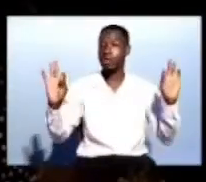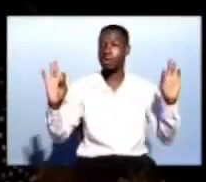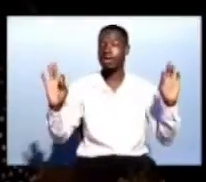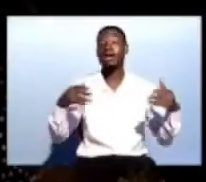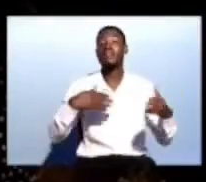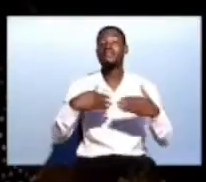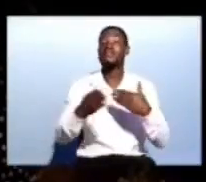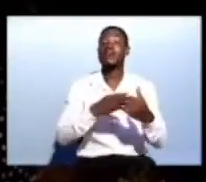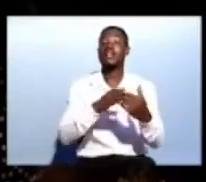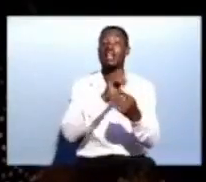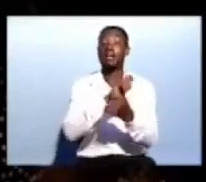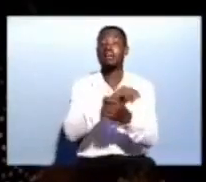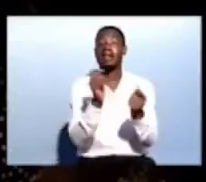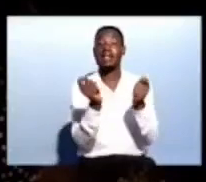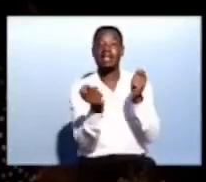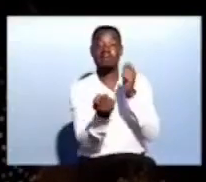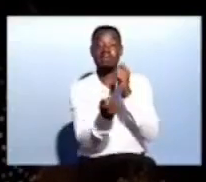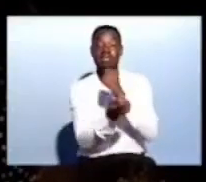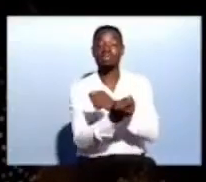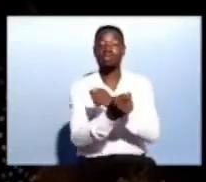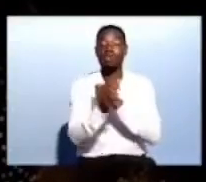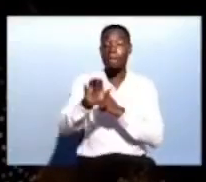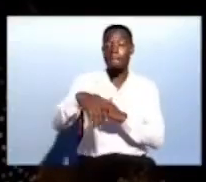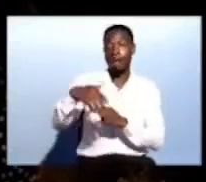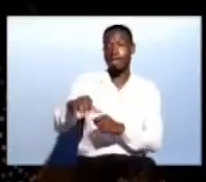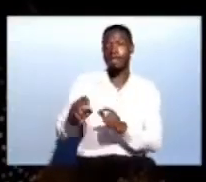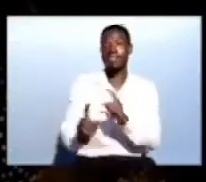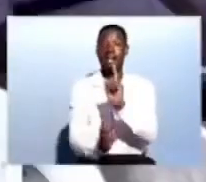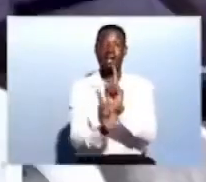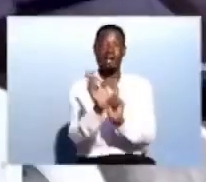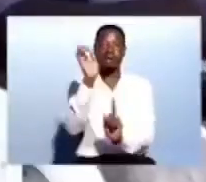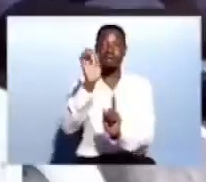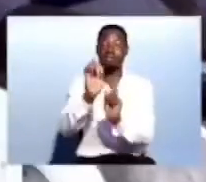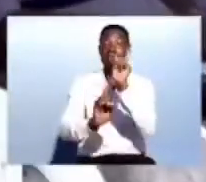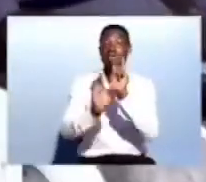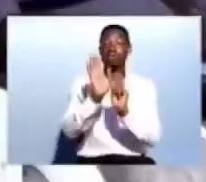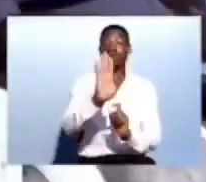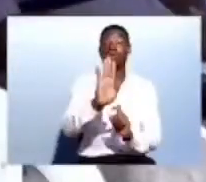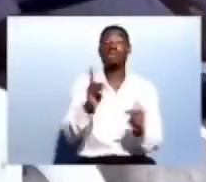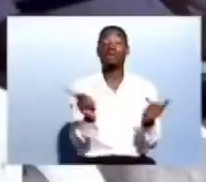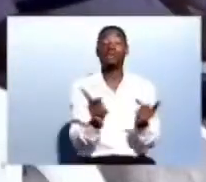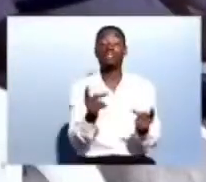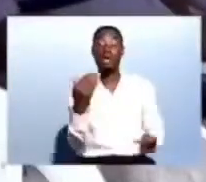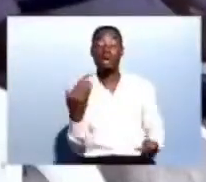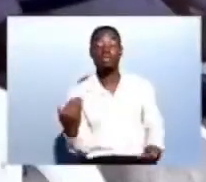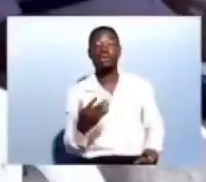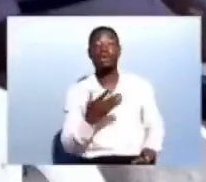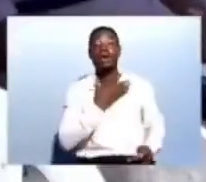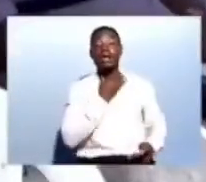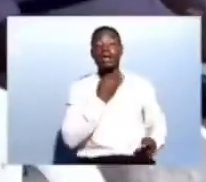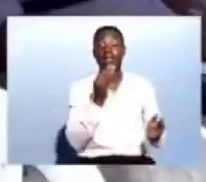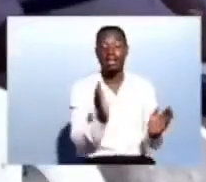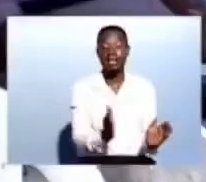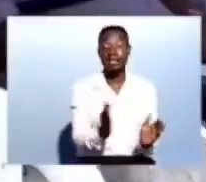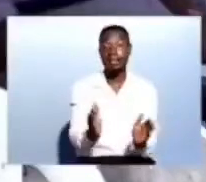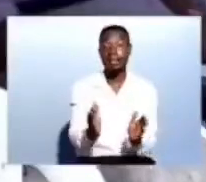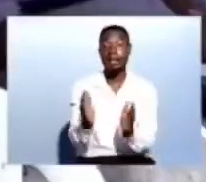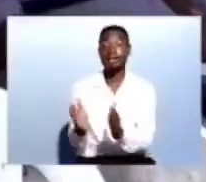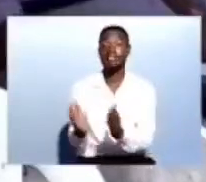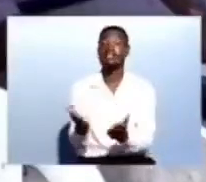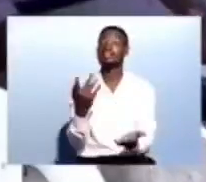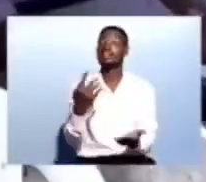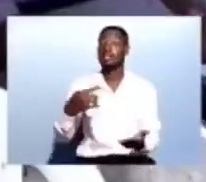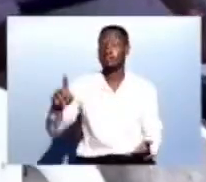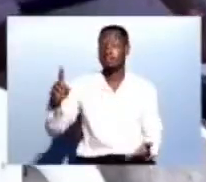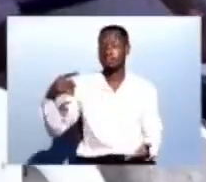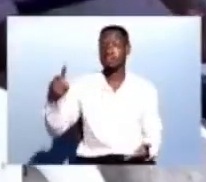Alafu fanya marekebisho. Palilia mti wako. Kama ambavyo mtoto anahitaji malezi, kadhalika ndoa